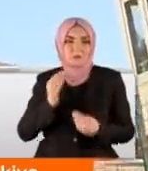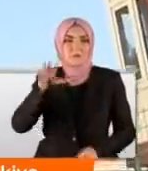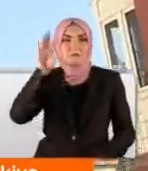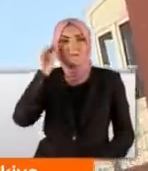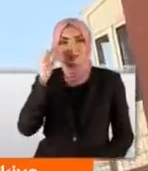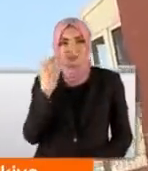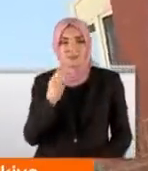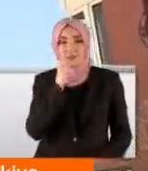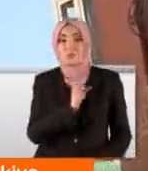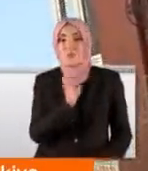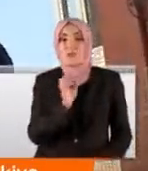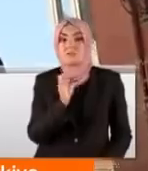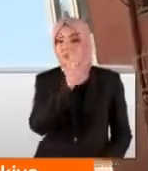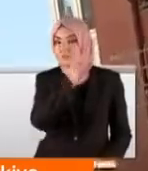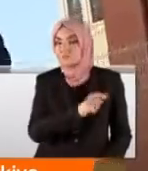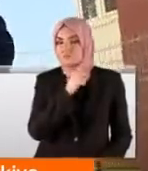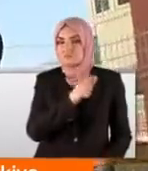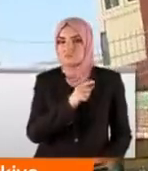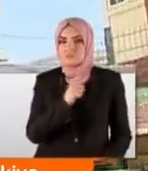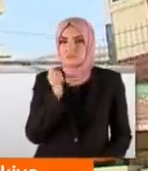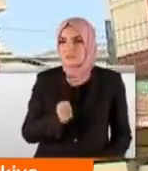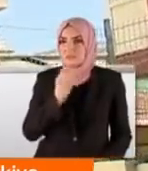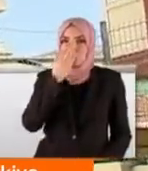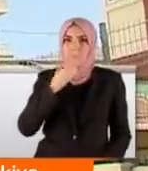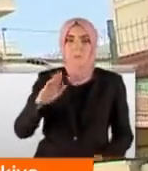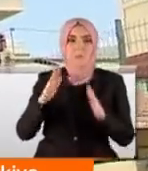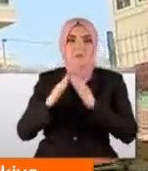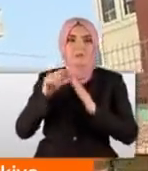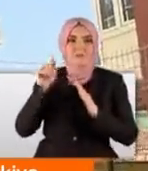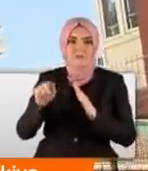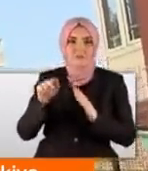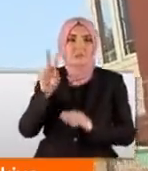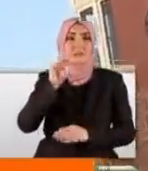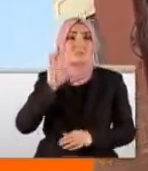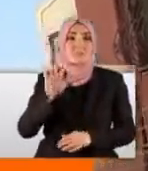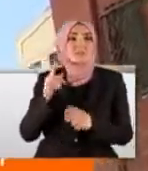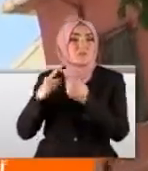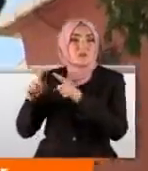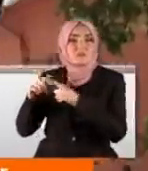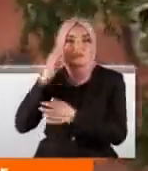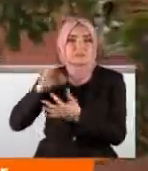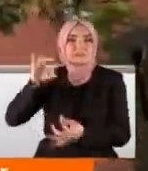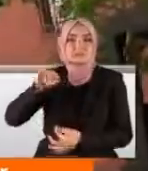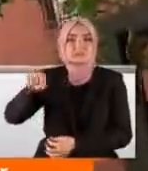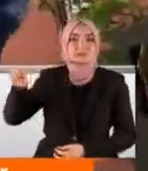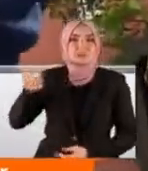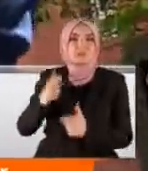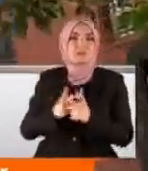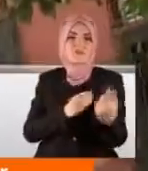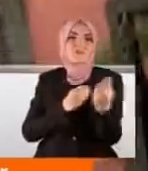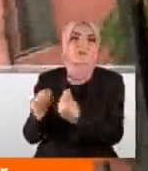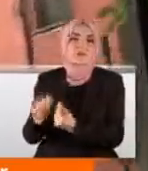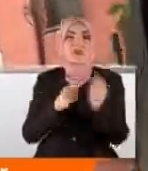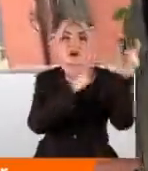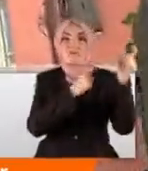Bir dolandırıcı olmayan daireyi 25 kişiye kiraya verdi. İşte o daire Avcılar'daki işte bu binanın birinci